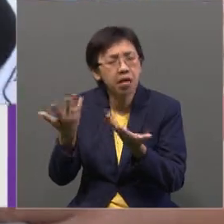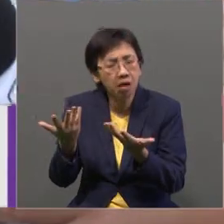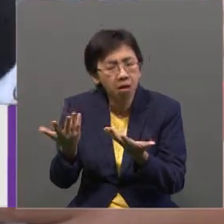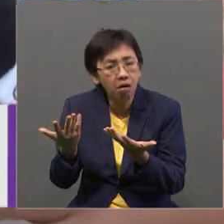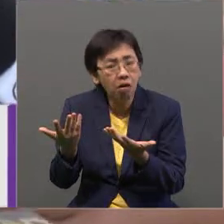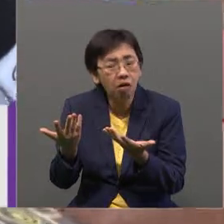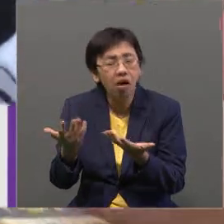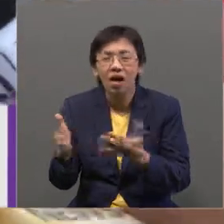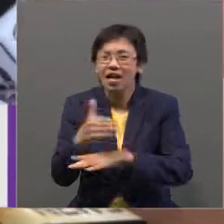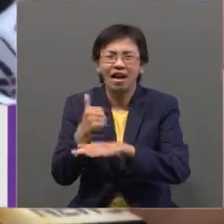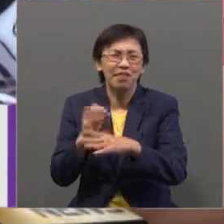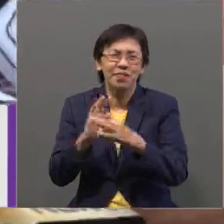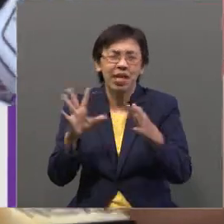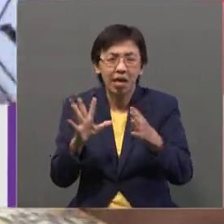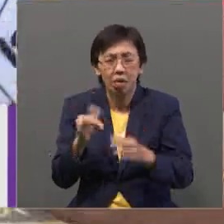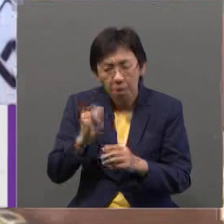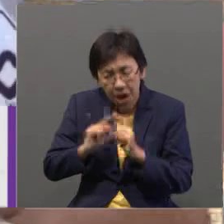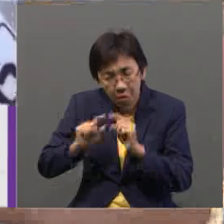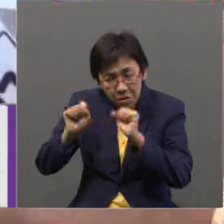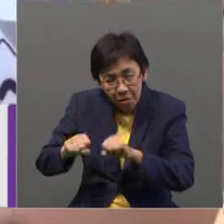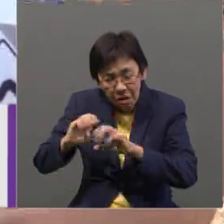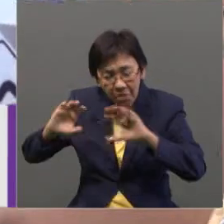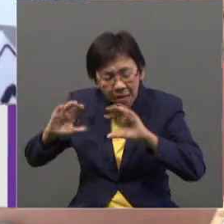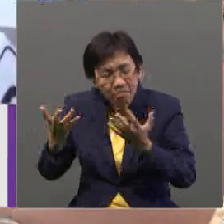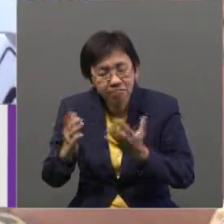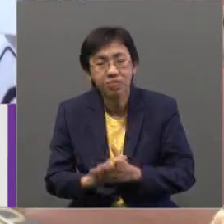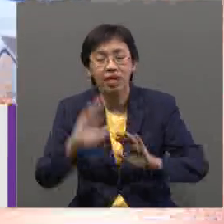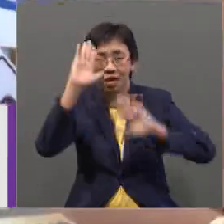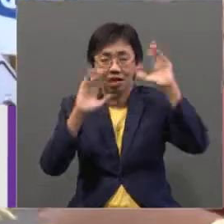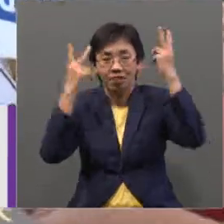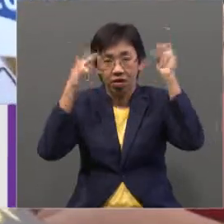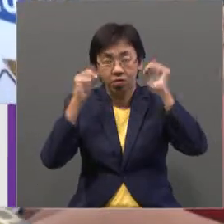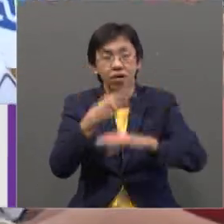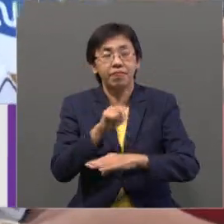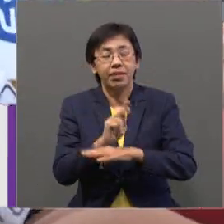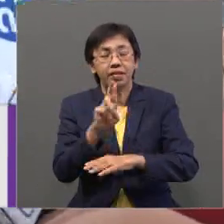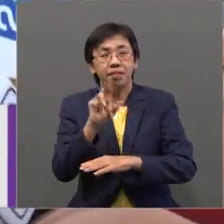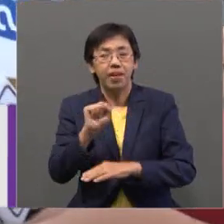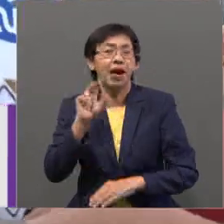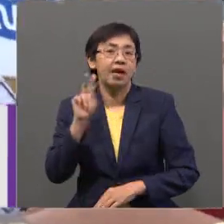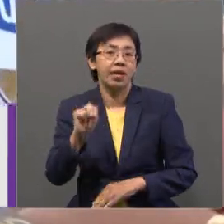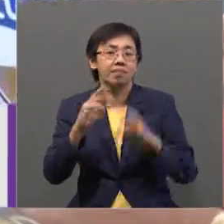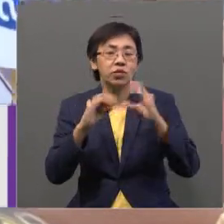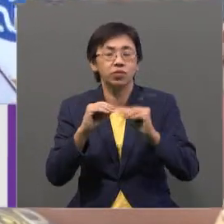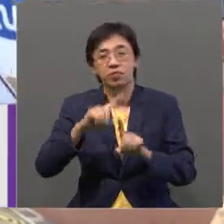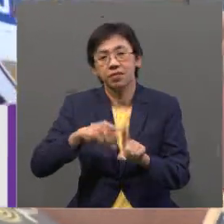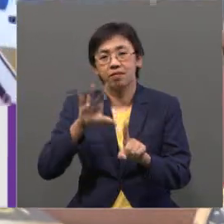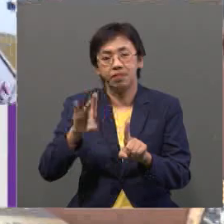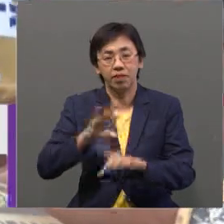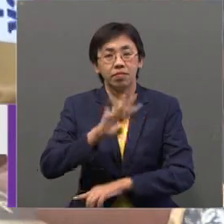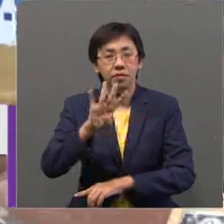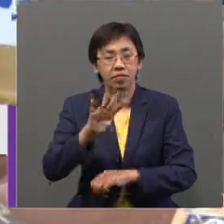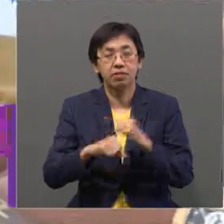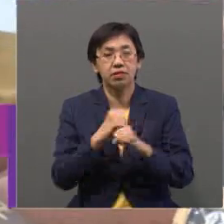จะมีเดือนในการจัดตั้งรัฐบาลส่วนในเรื่องของการโหวตเลือกนายกรัฐมนตรีที่ประธานรัฐสภาเขามีการนัดประชุมในวันที่ 4สิงหาคมนี้